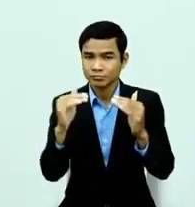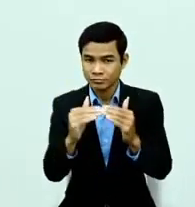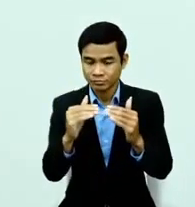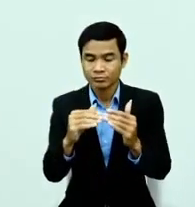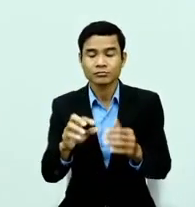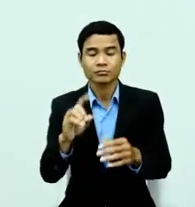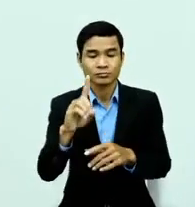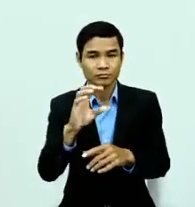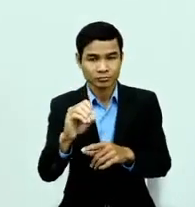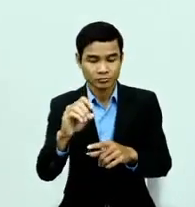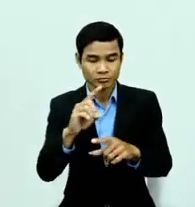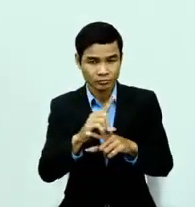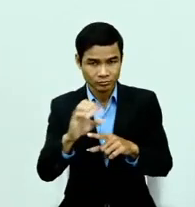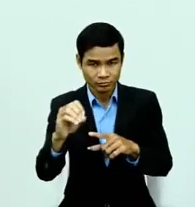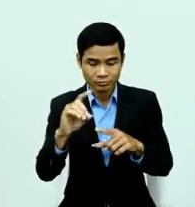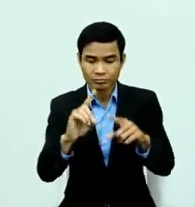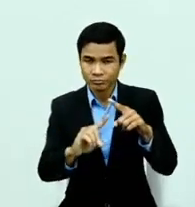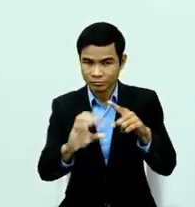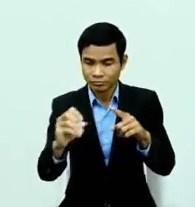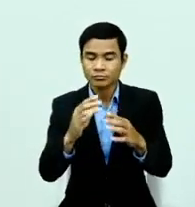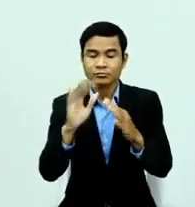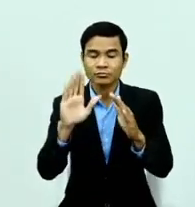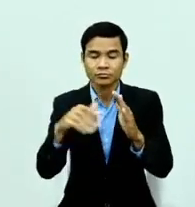ចាអរគុណកូនបាទត្រឹមត្រូវហើយគឺកូនស្មើបានពិន្ទុ 10